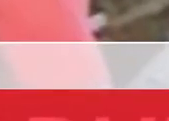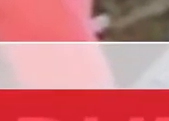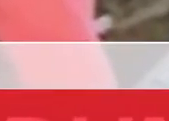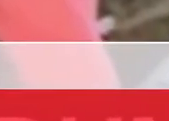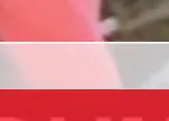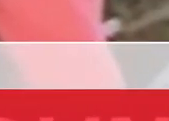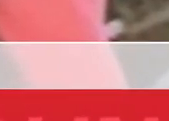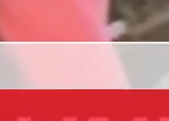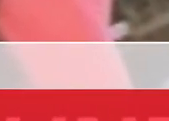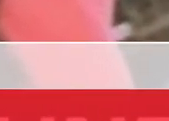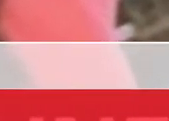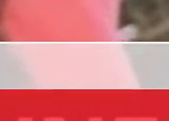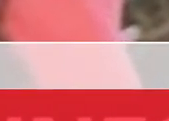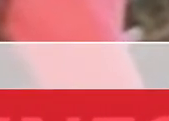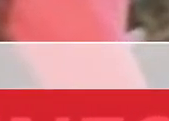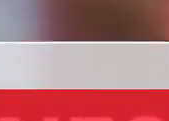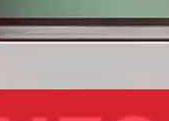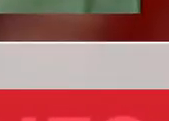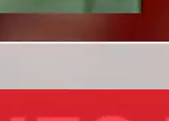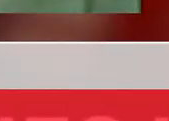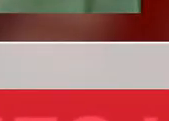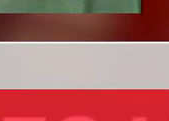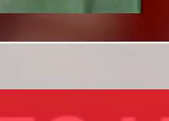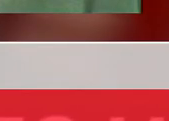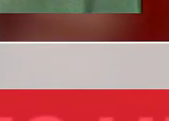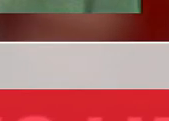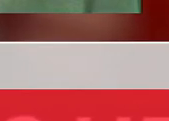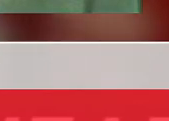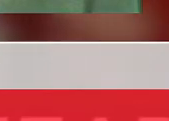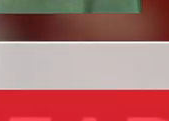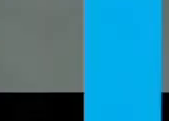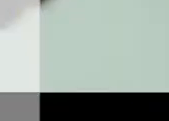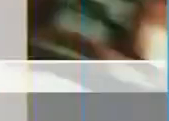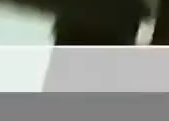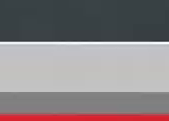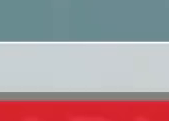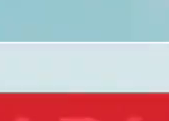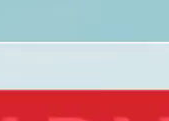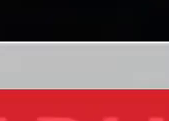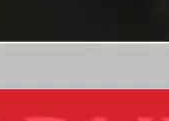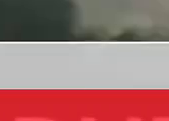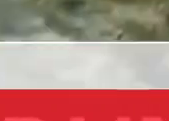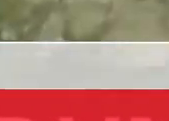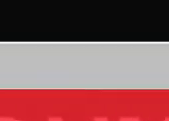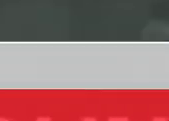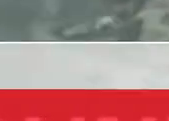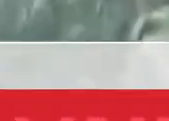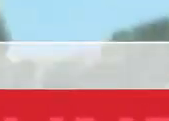Batang film sa California, patay sa pamamaril ng ilang gang members dahil sa...